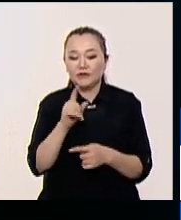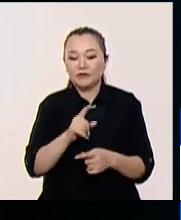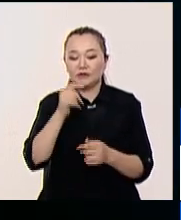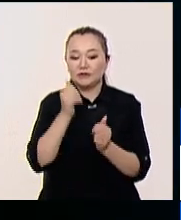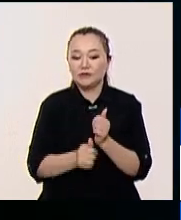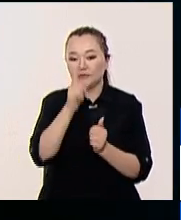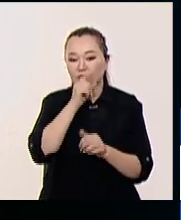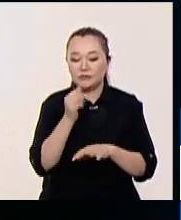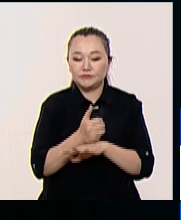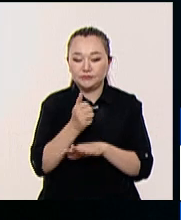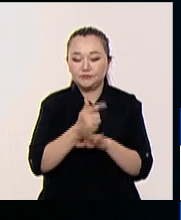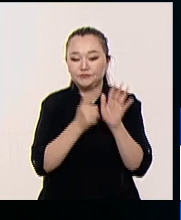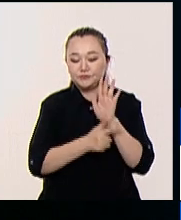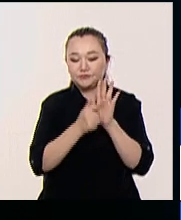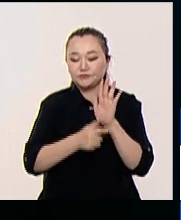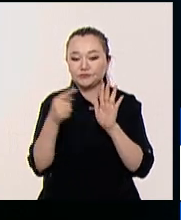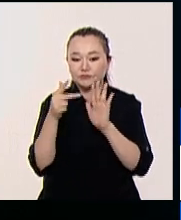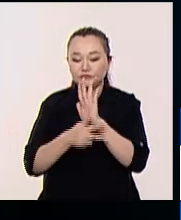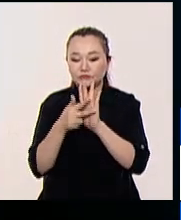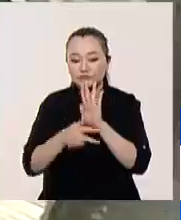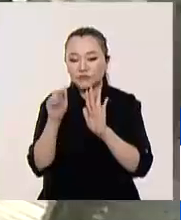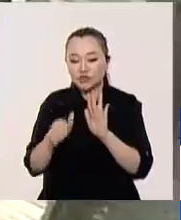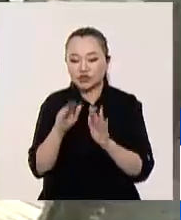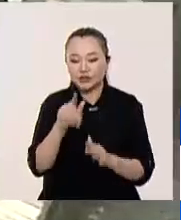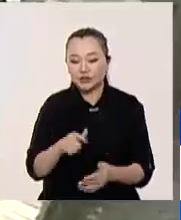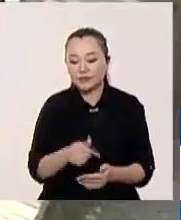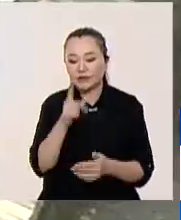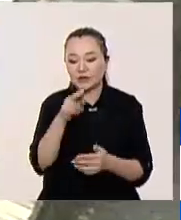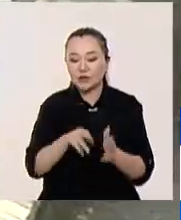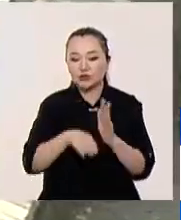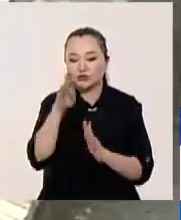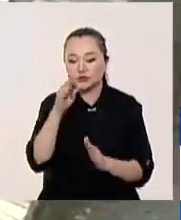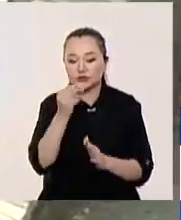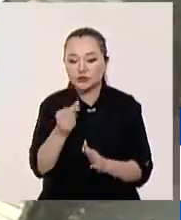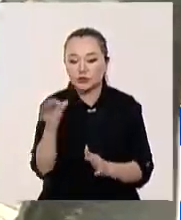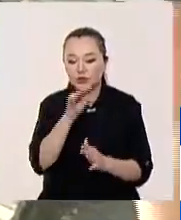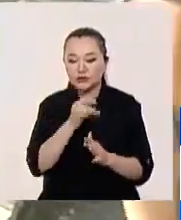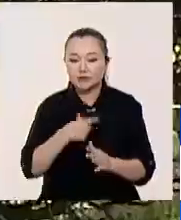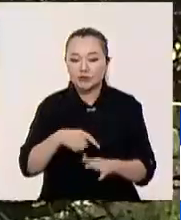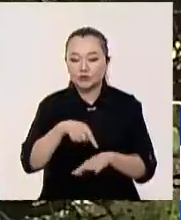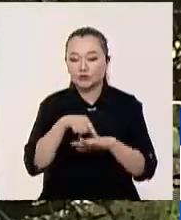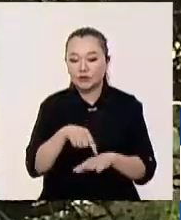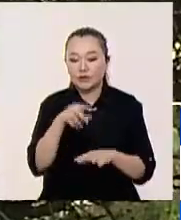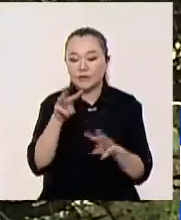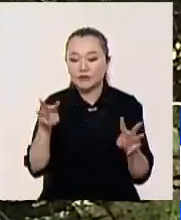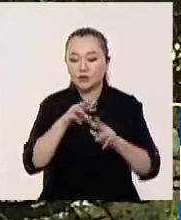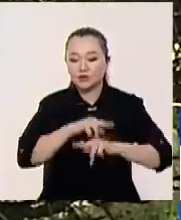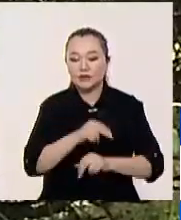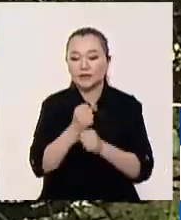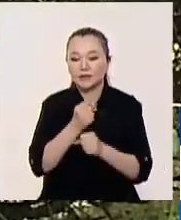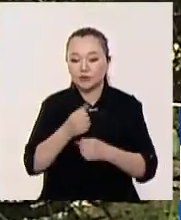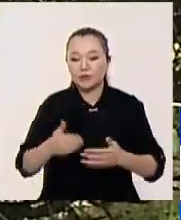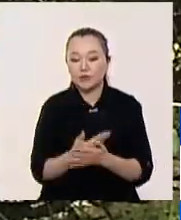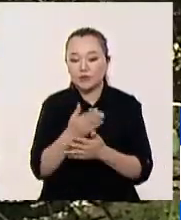ежемесячно зарабатывает в среднем 70-80 тысяч тенге. Для улучшения финансового состояния населения в Министерстве труда разрабатывают